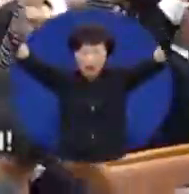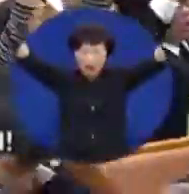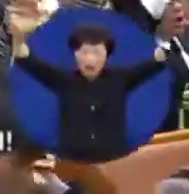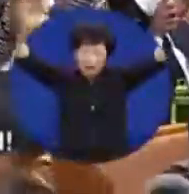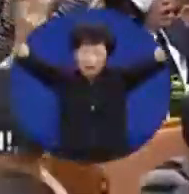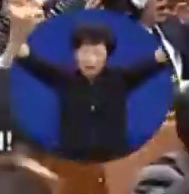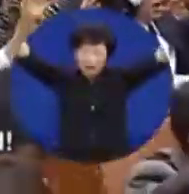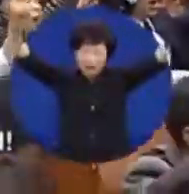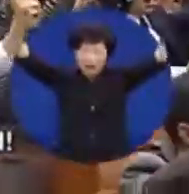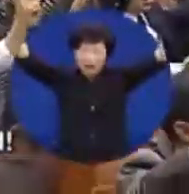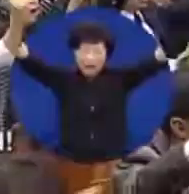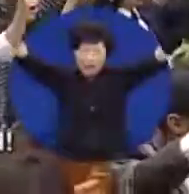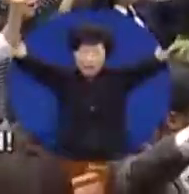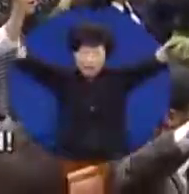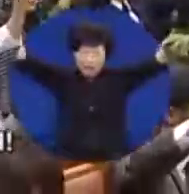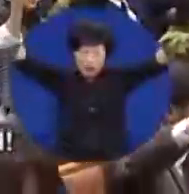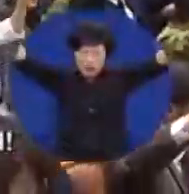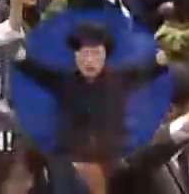주여,